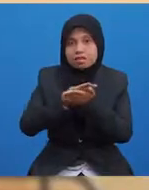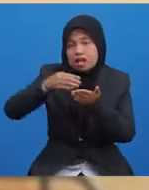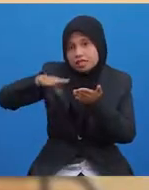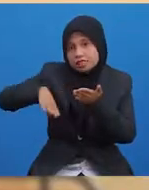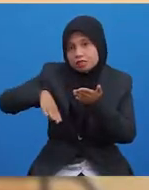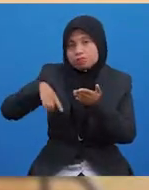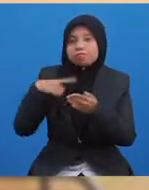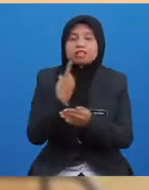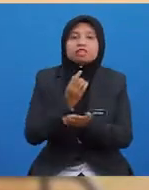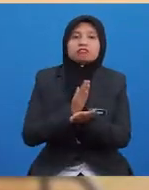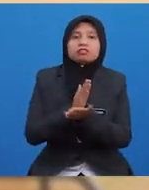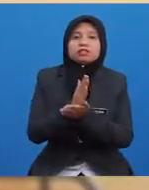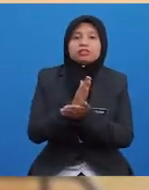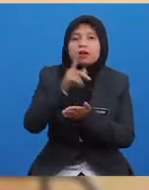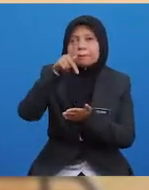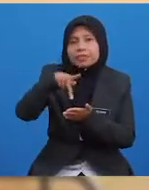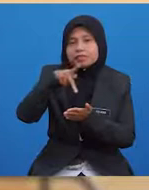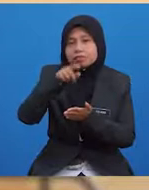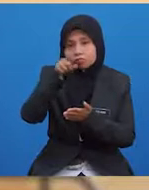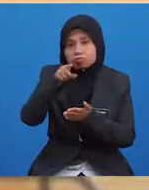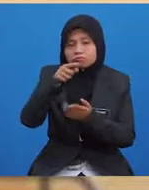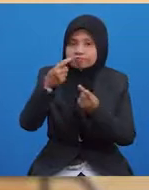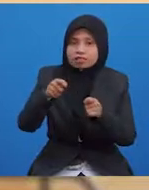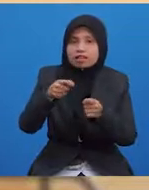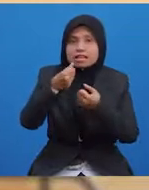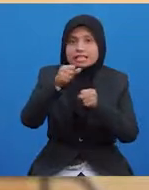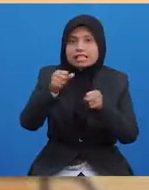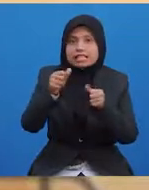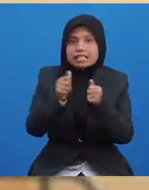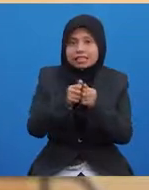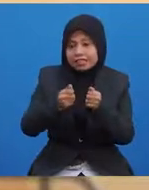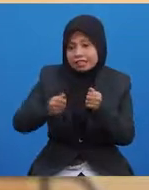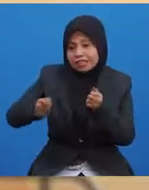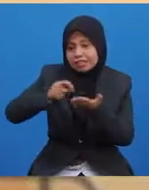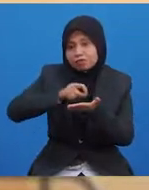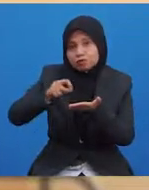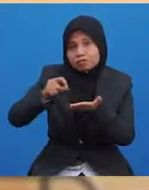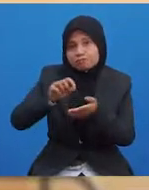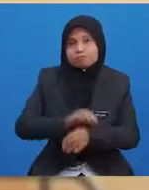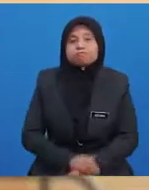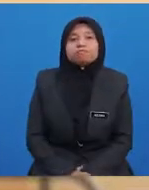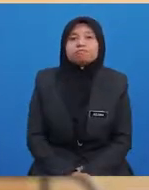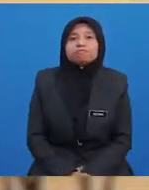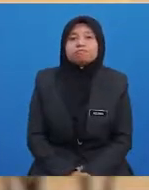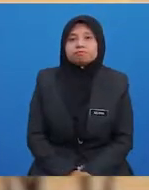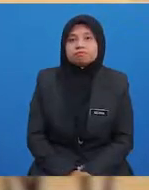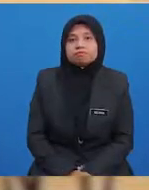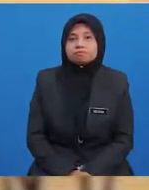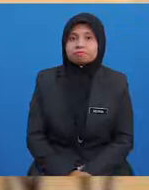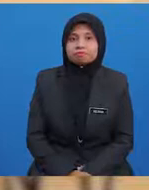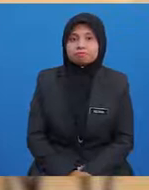Sebelum kita teruskan, pastikan kamu telah bersedia dengan alat-alat tulis yang diperlukan.